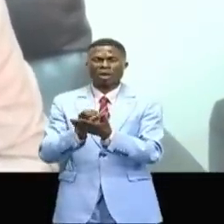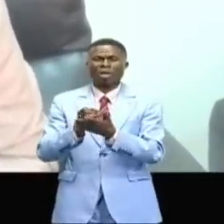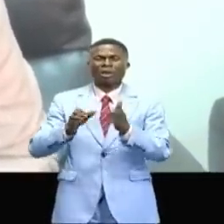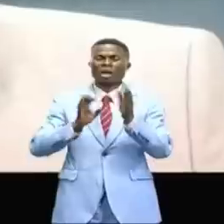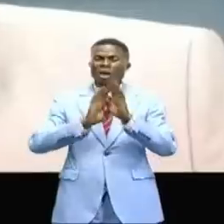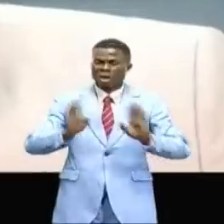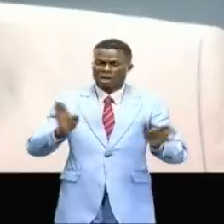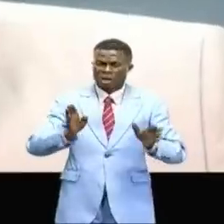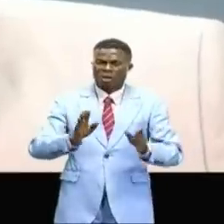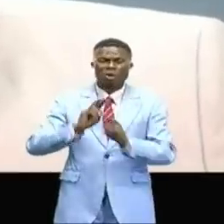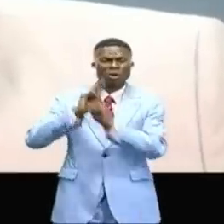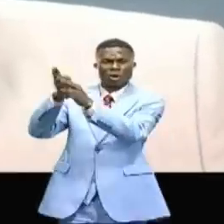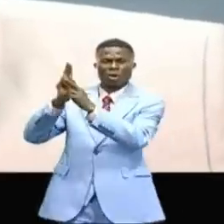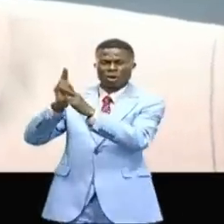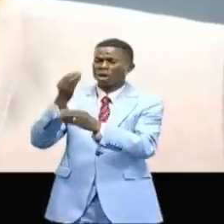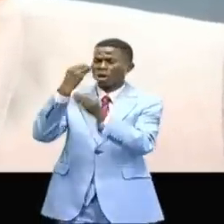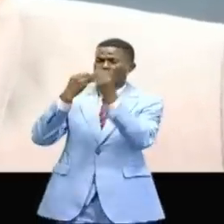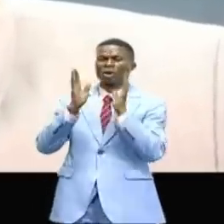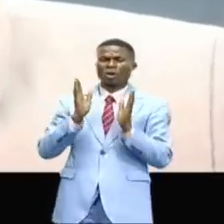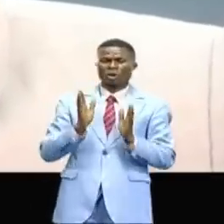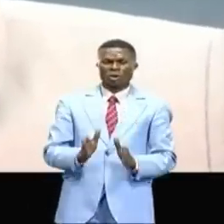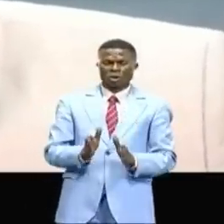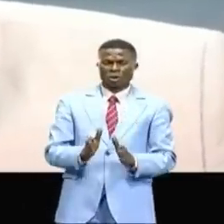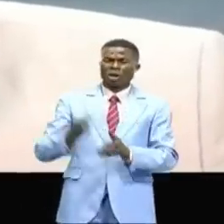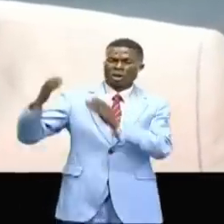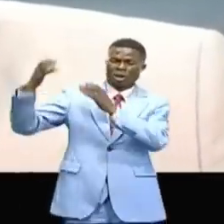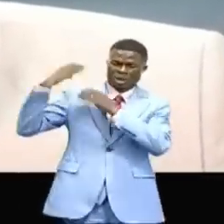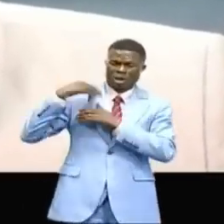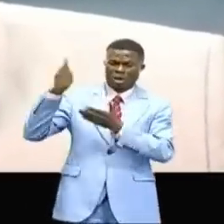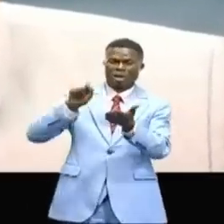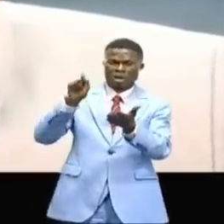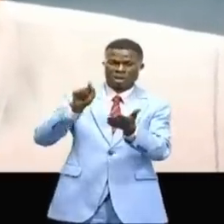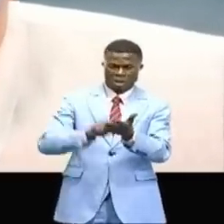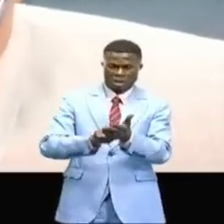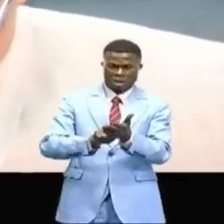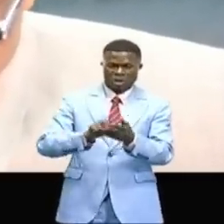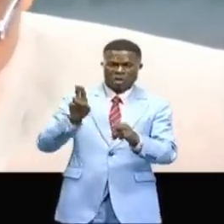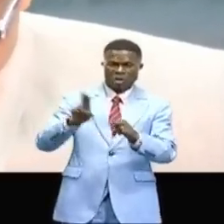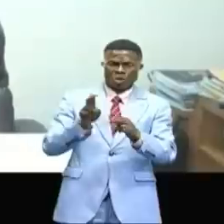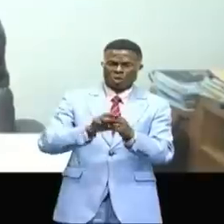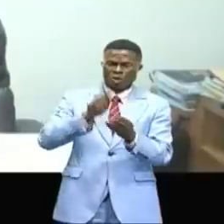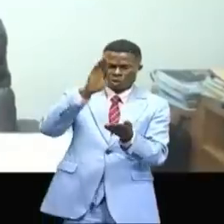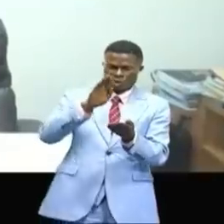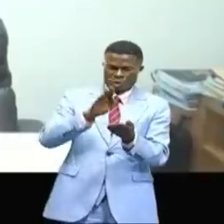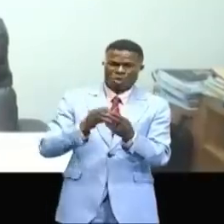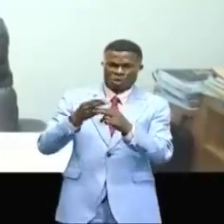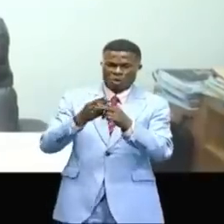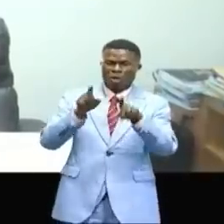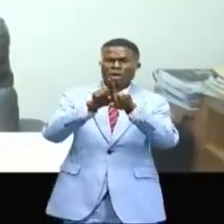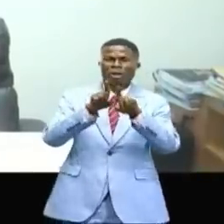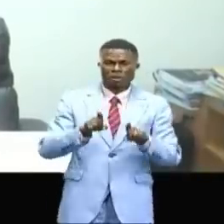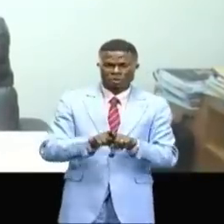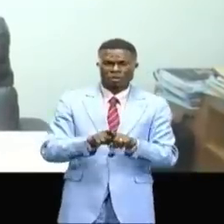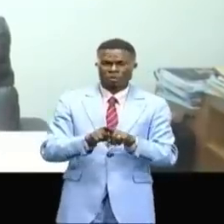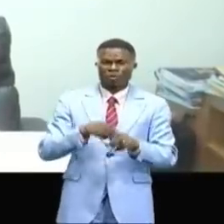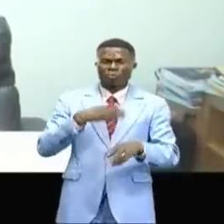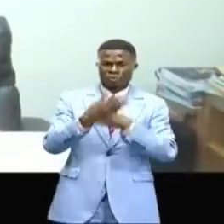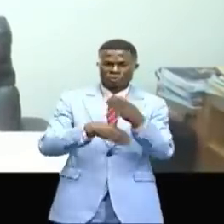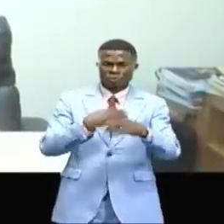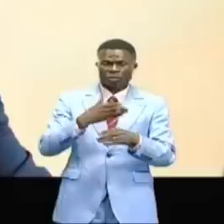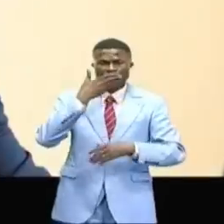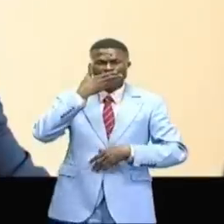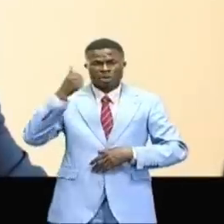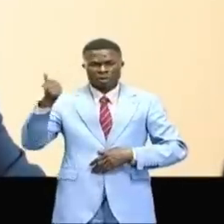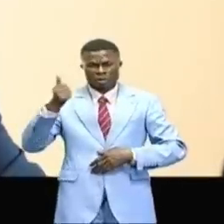de reporter sur les consommateurs la charge d'une taxe en manipulant le prix qu'ils contrôlent, mais également d'assurer une